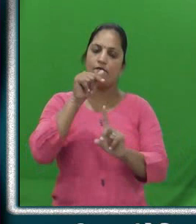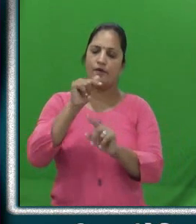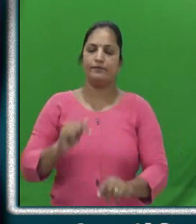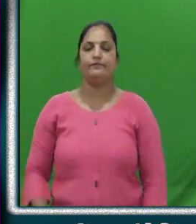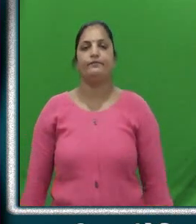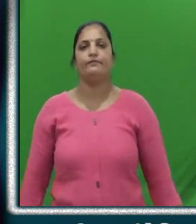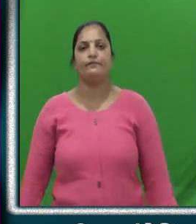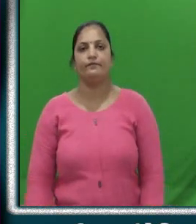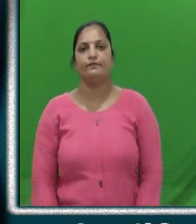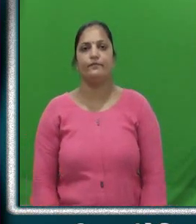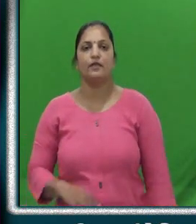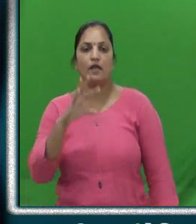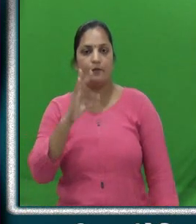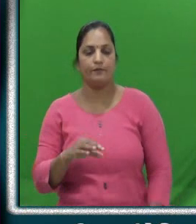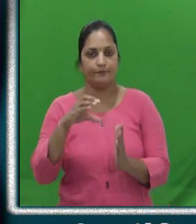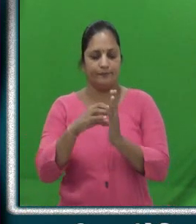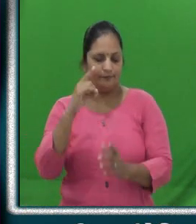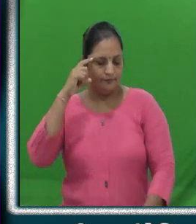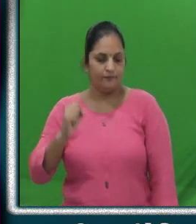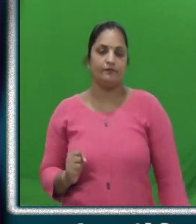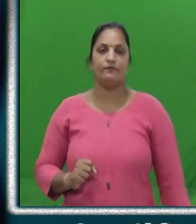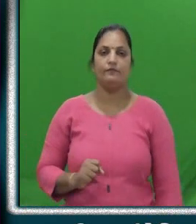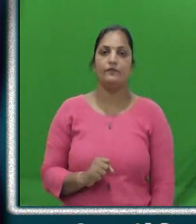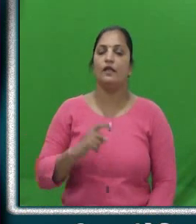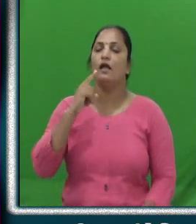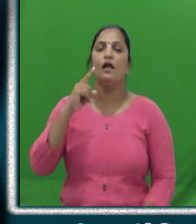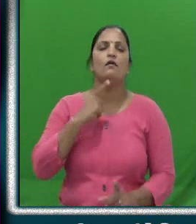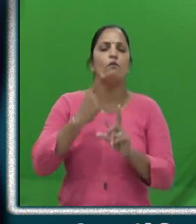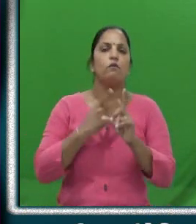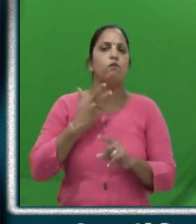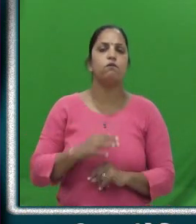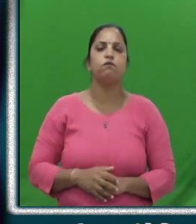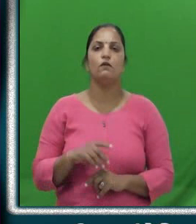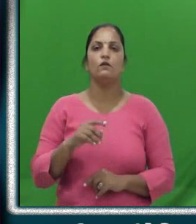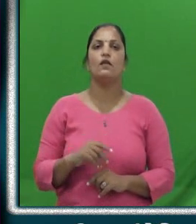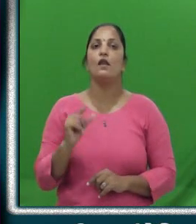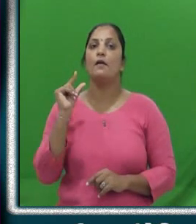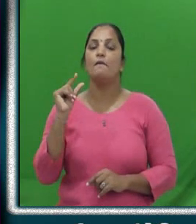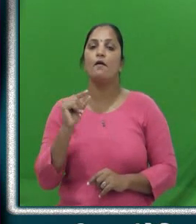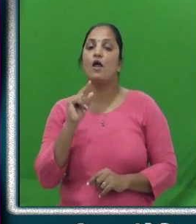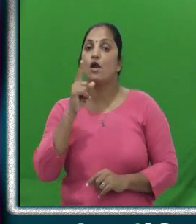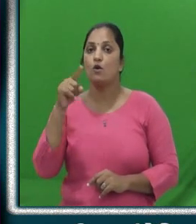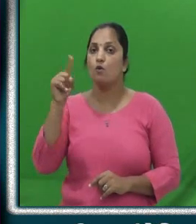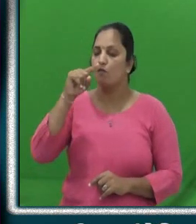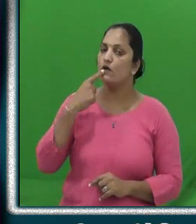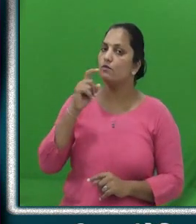નામ છે EFI. ખાસ યાદ રાખજો આ પેરેગ્રાફ. કેટલા વર્ષની ઉંમરે ટ્રુફોલ્સમાં